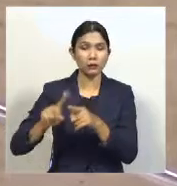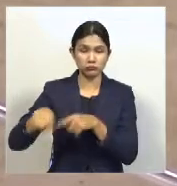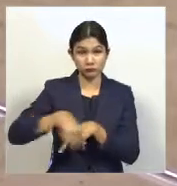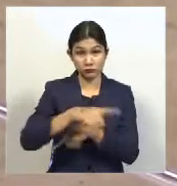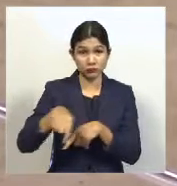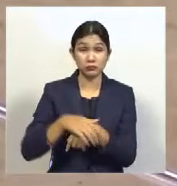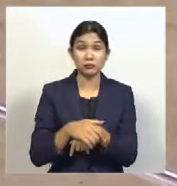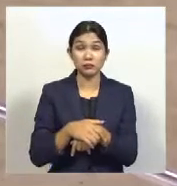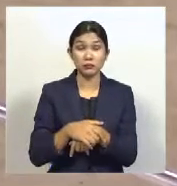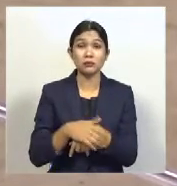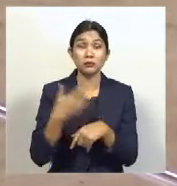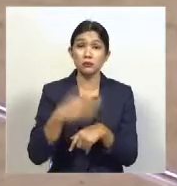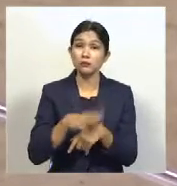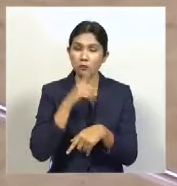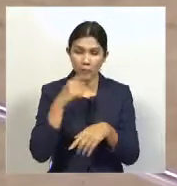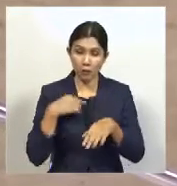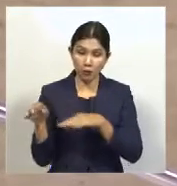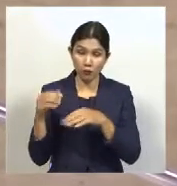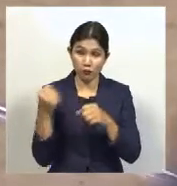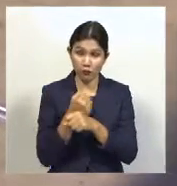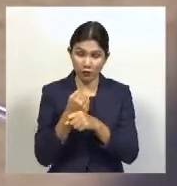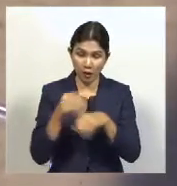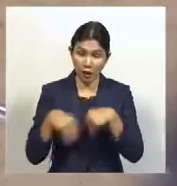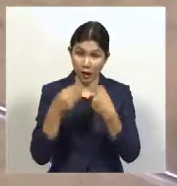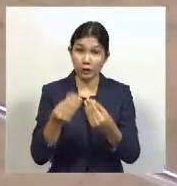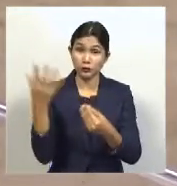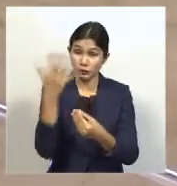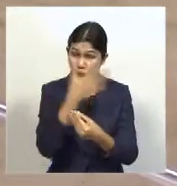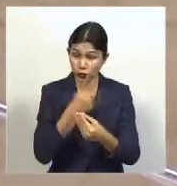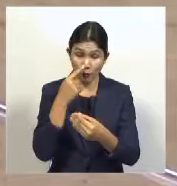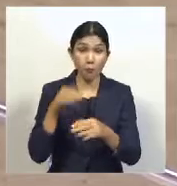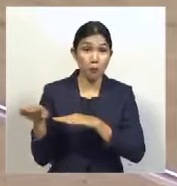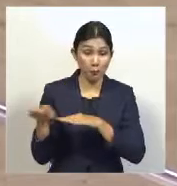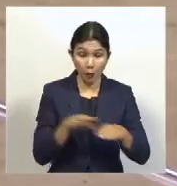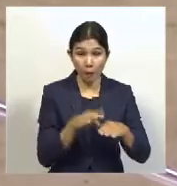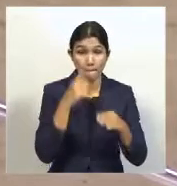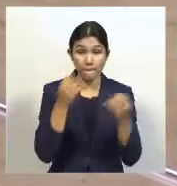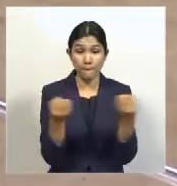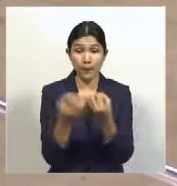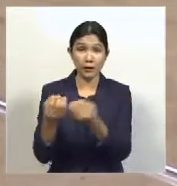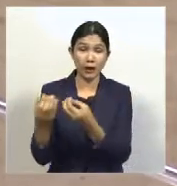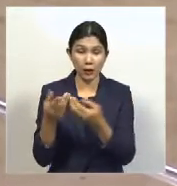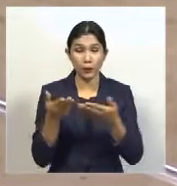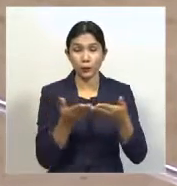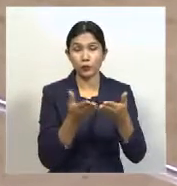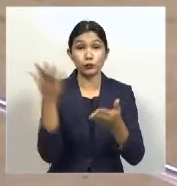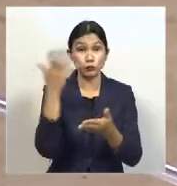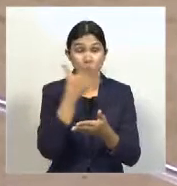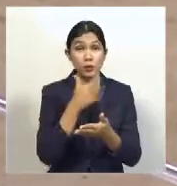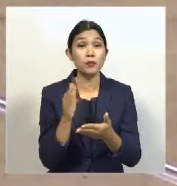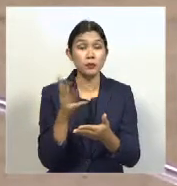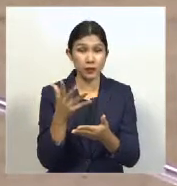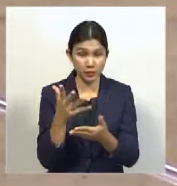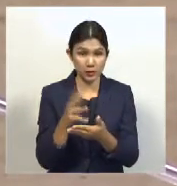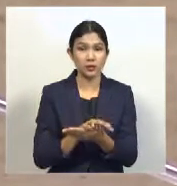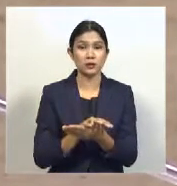เมื่อเป็นเช่นนี้เพื่อความพร้อมเพื่อความสวยงามและไม่กระทบกระเทือนต่อกระบวนเรือ